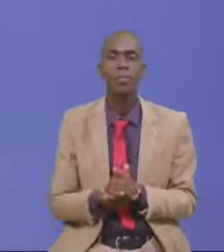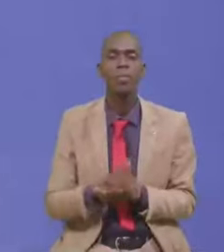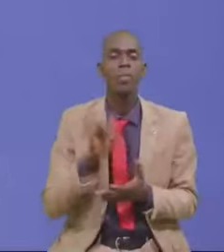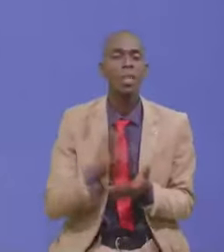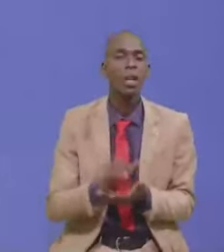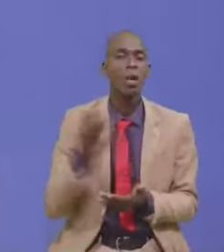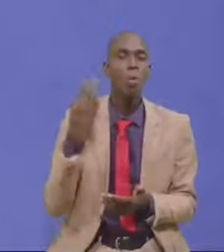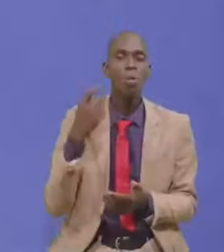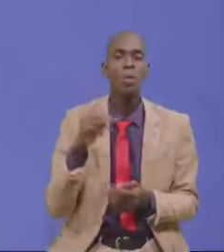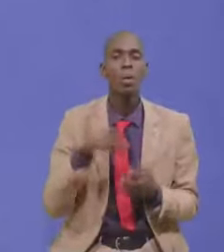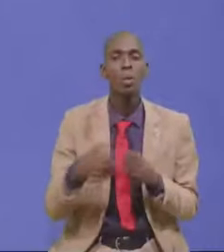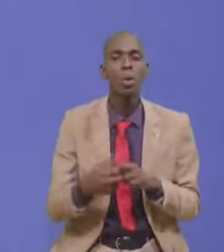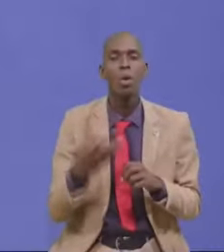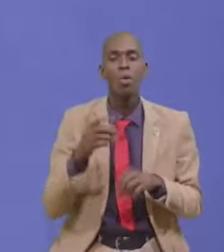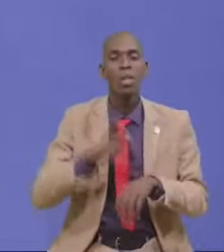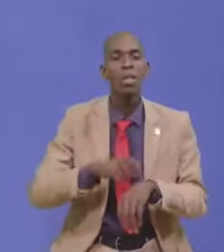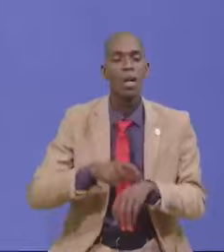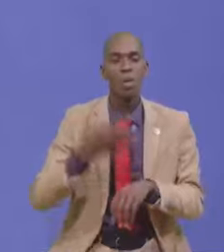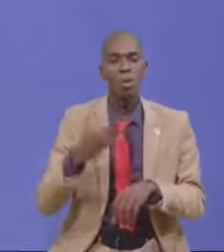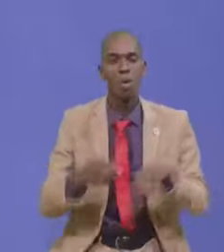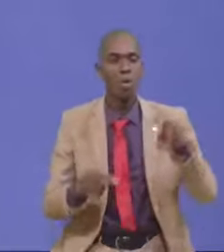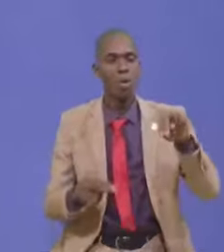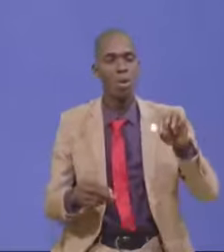C'était là le problème au temps de Noé.